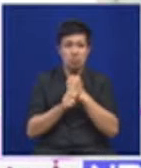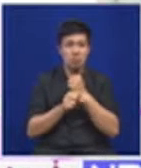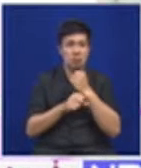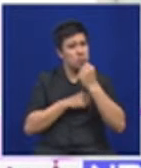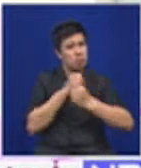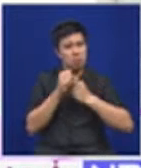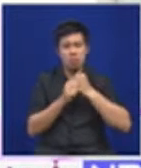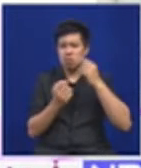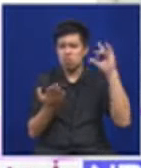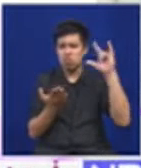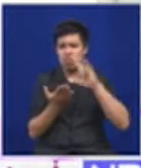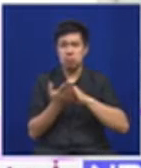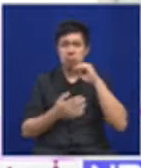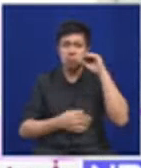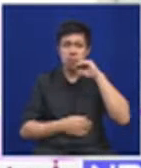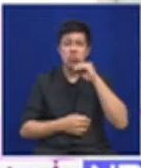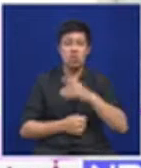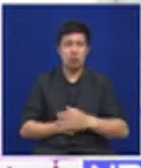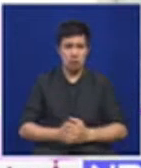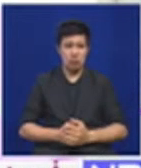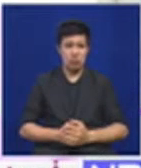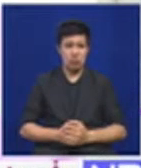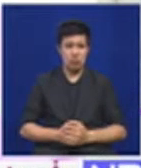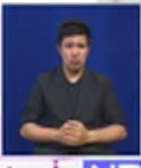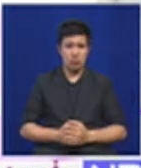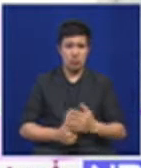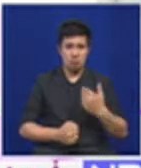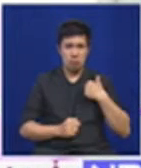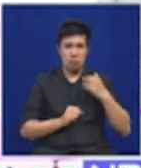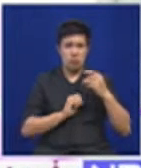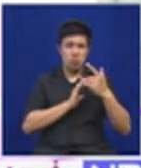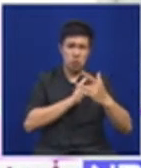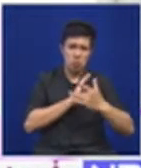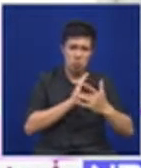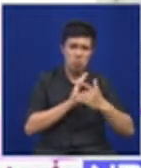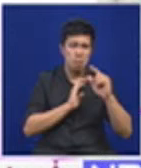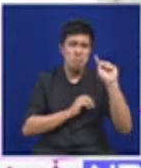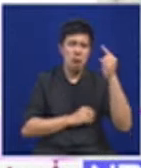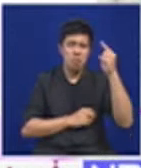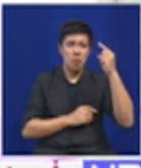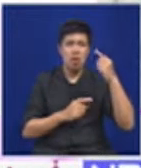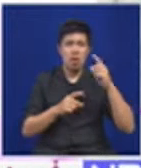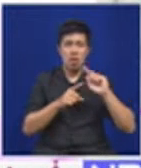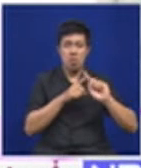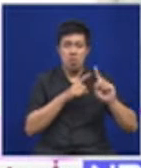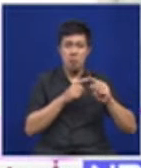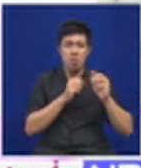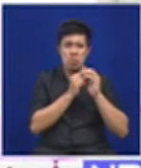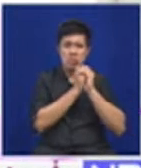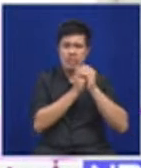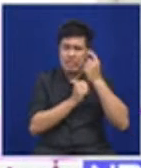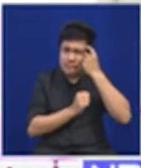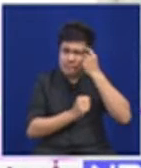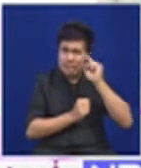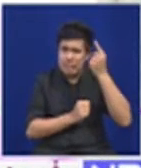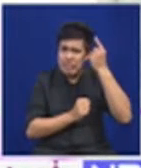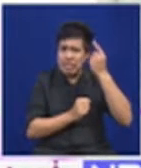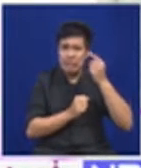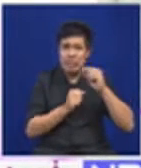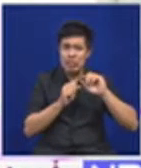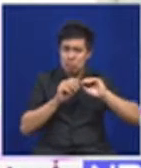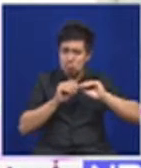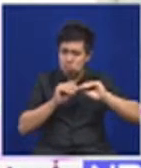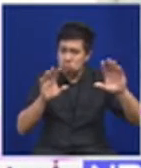ราทุกปีนะครับปีนี้เขาก็จะมาร่วมโดยเอานวัตกรรมเรื่องยางพาราใหม่ๆซึ่งเป็นสิ่งที่จีนคิดขึ้นและไม่เคยนำ